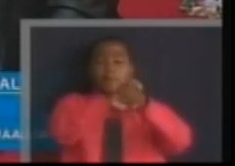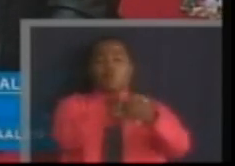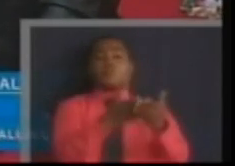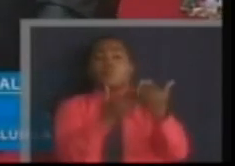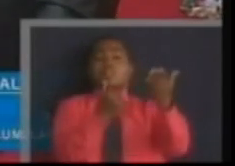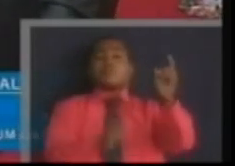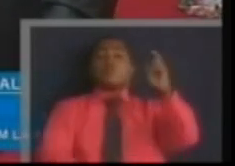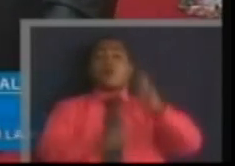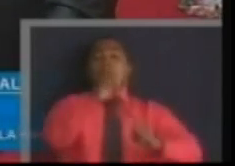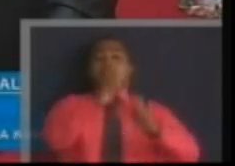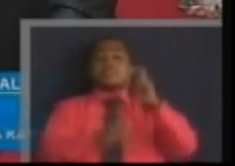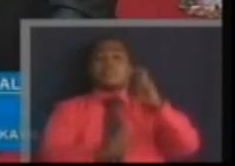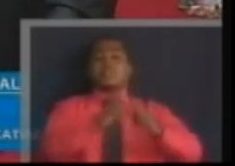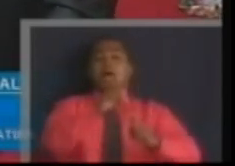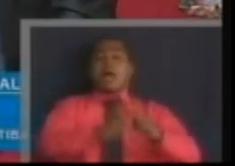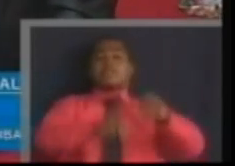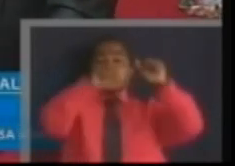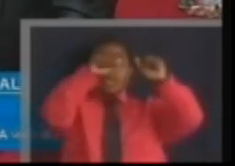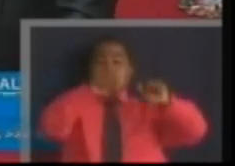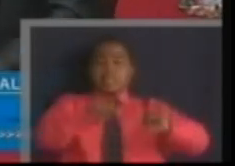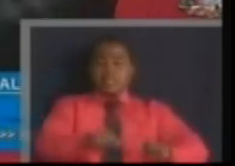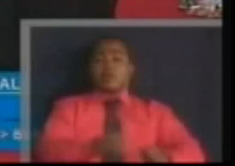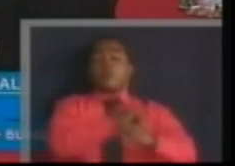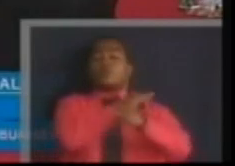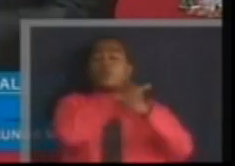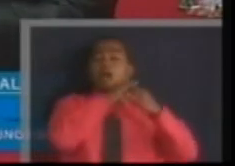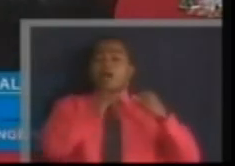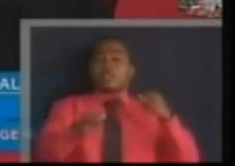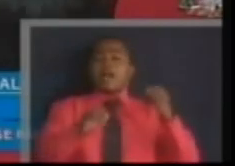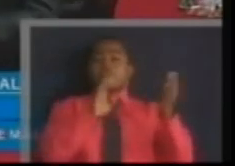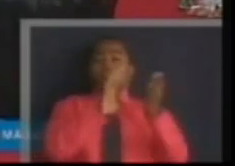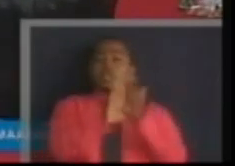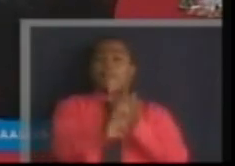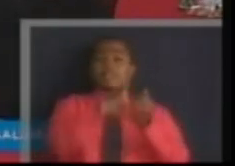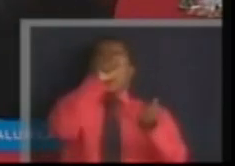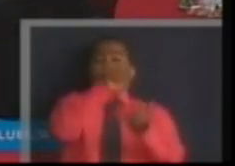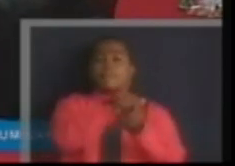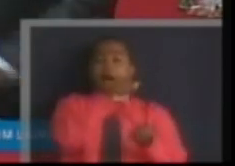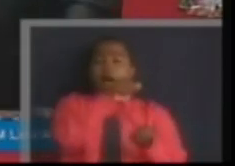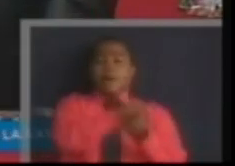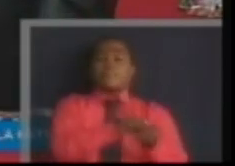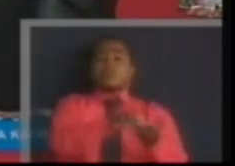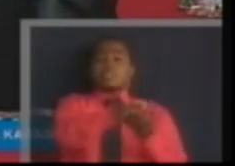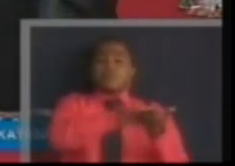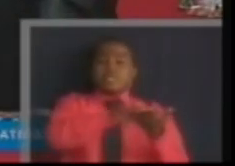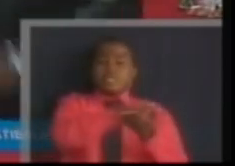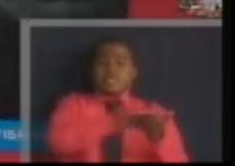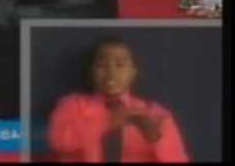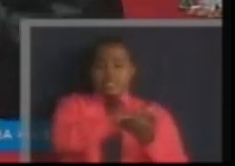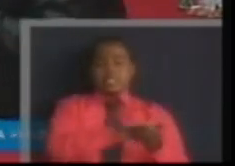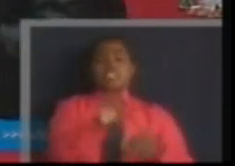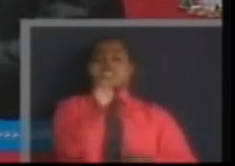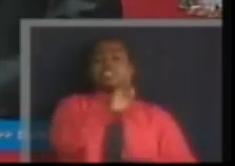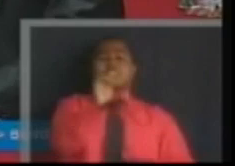wapinzani lazima tuwe tunakataa mambo ya msingi. Lazima tuwe tunapinga mambo ambayo ni principle. Sio